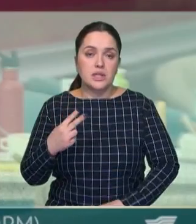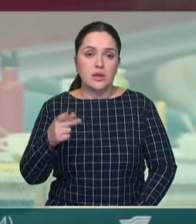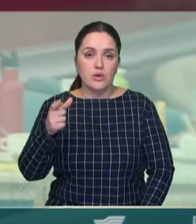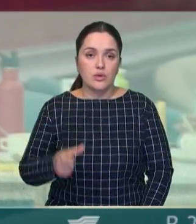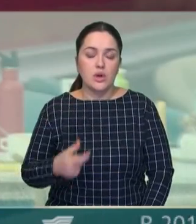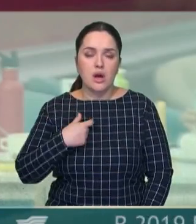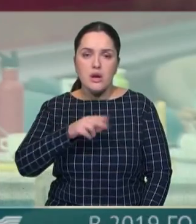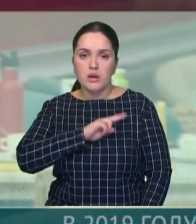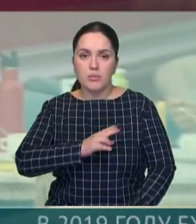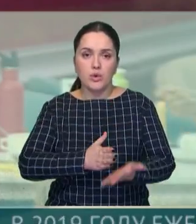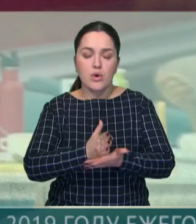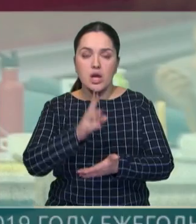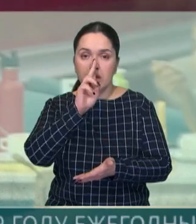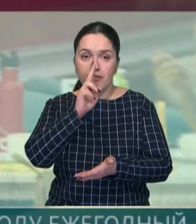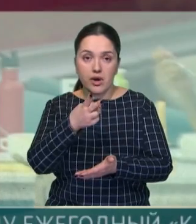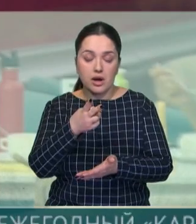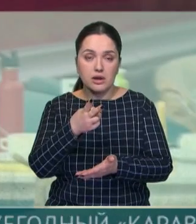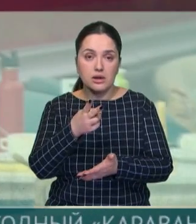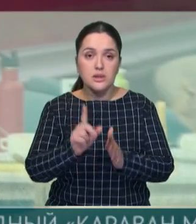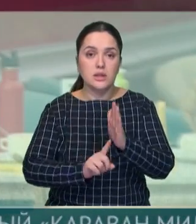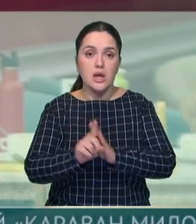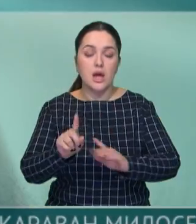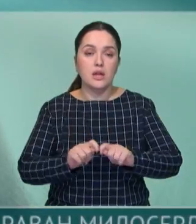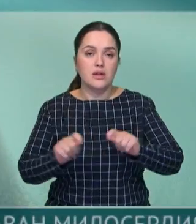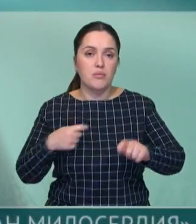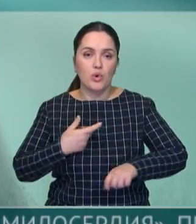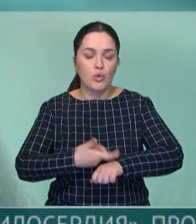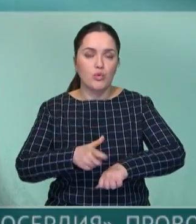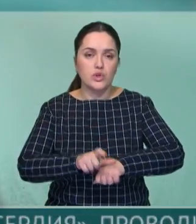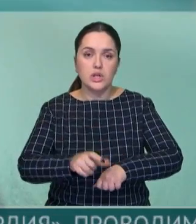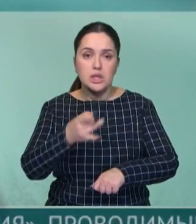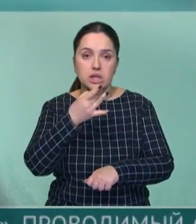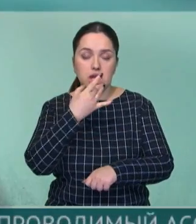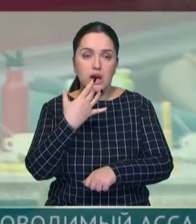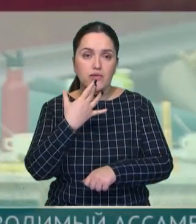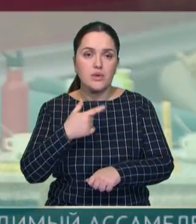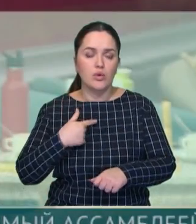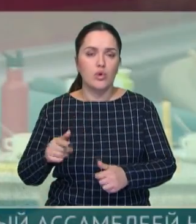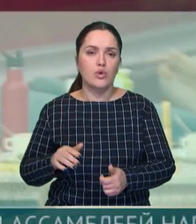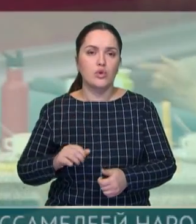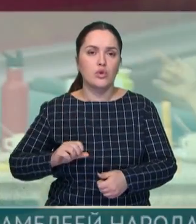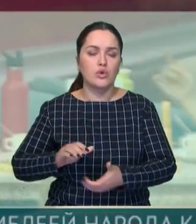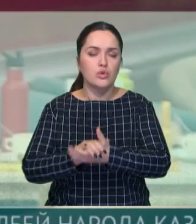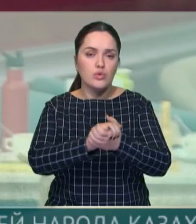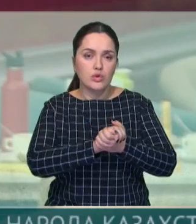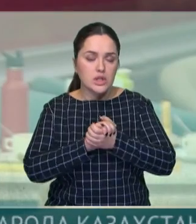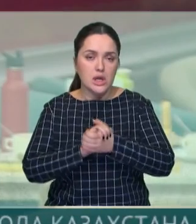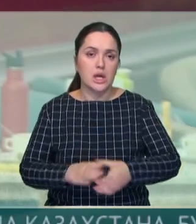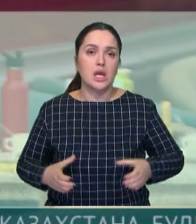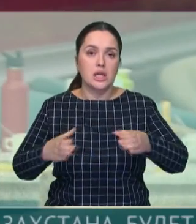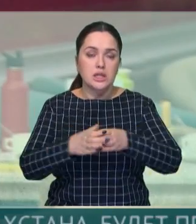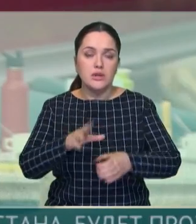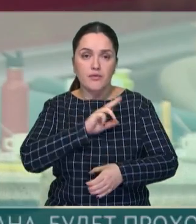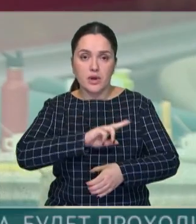работаю уже 2 года с начала открытия, и мне очень здесь нравится. Здесь очень дружный коллектив, очень дружный. Мы